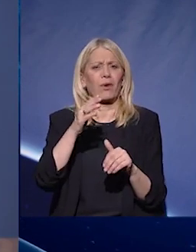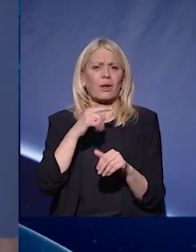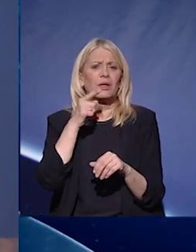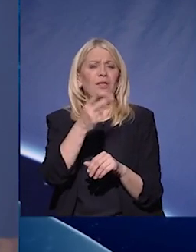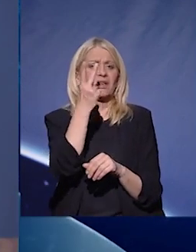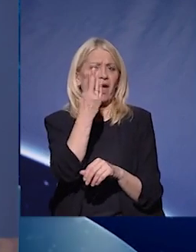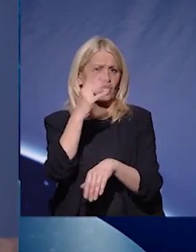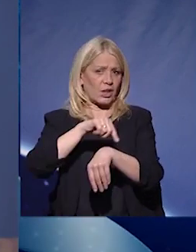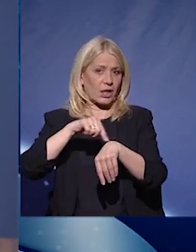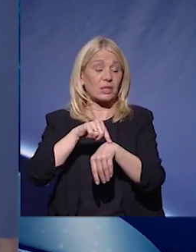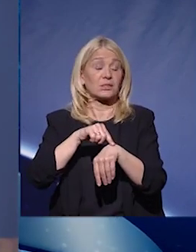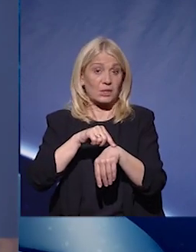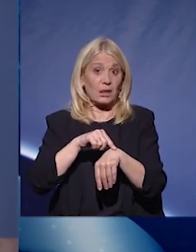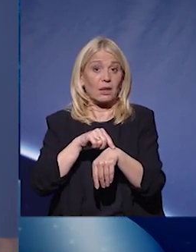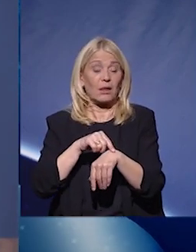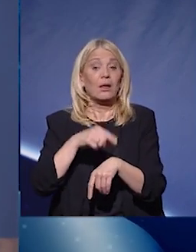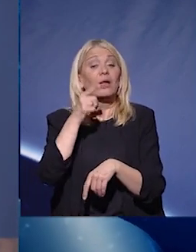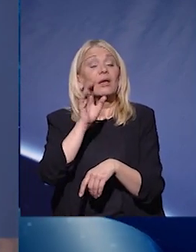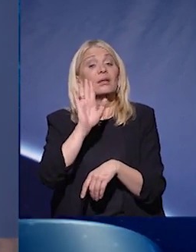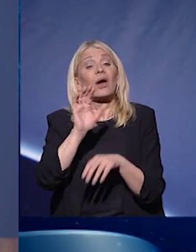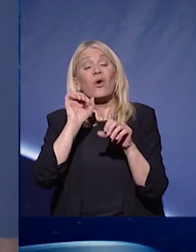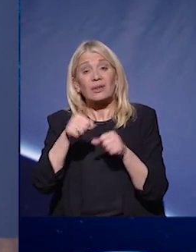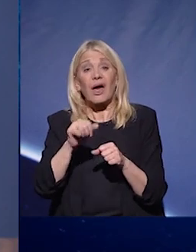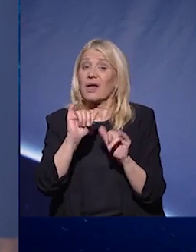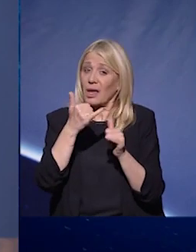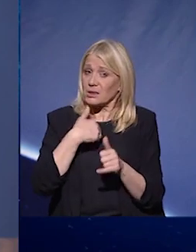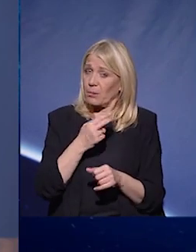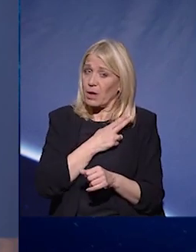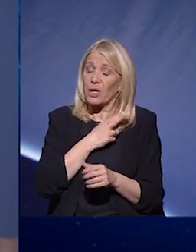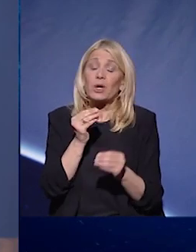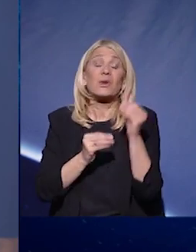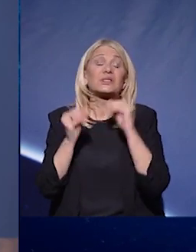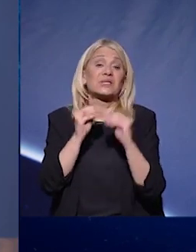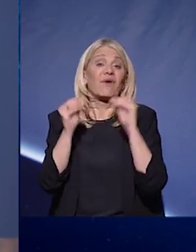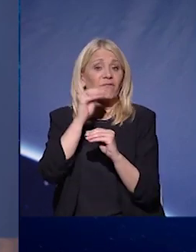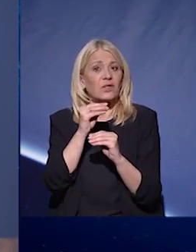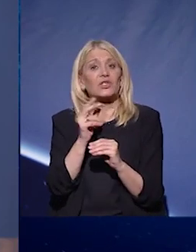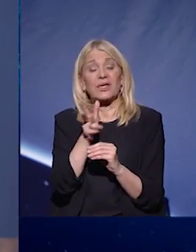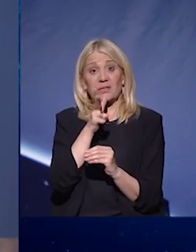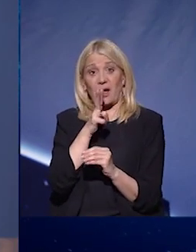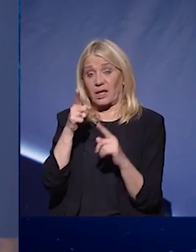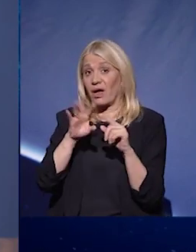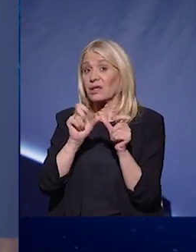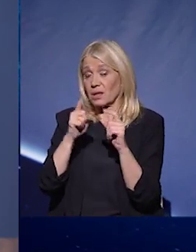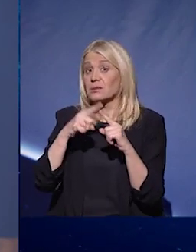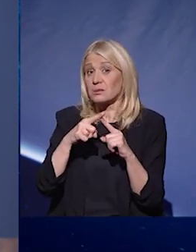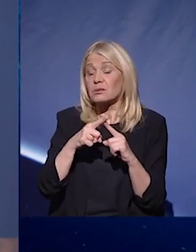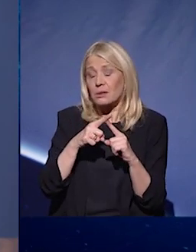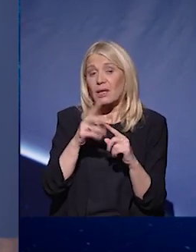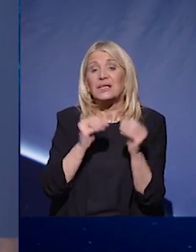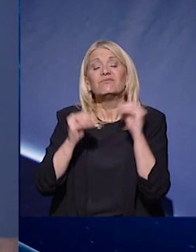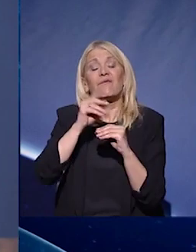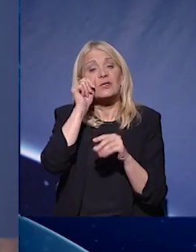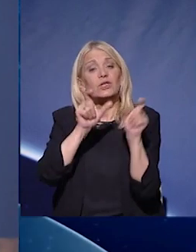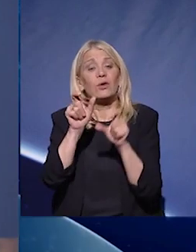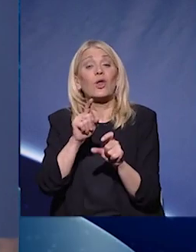tih 24 sata. Tako da imaćemo sve više i zahteva za testiranje, jer je sve više